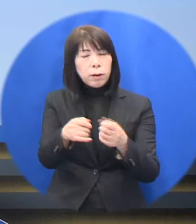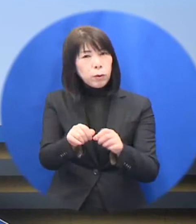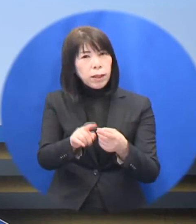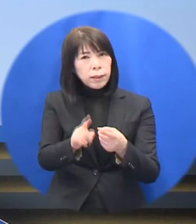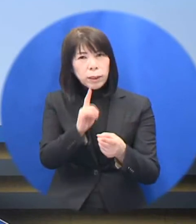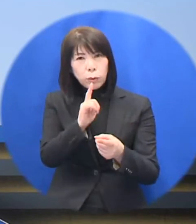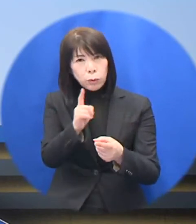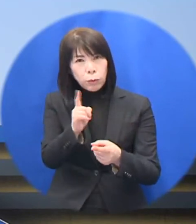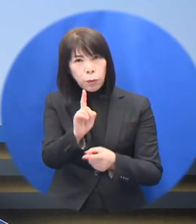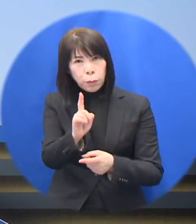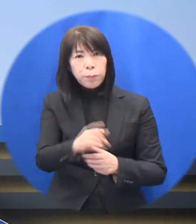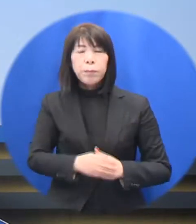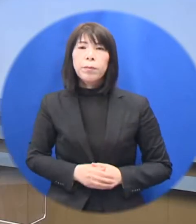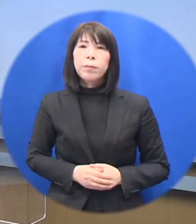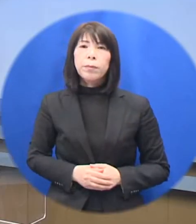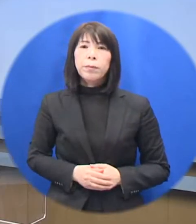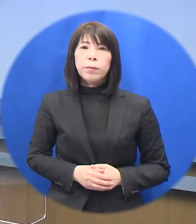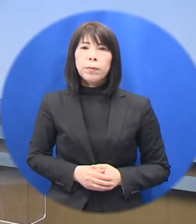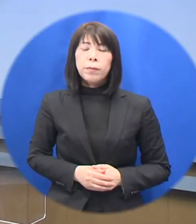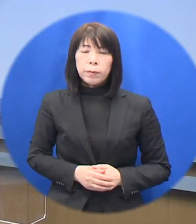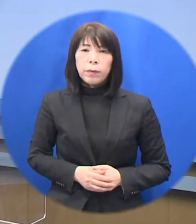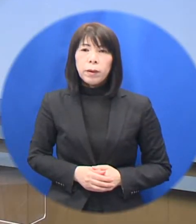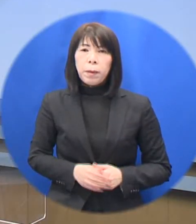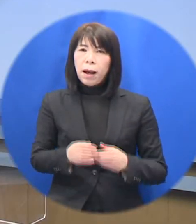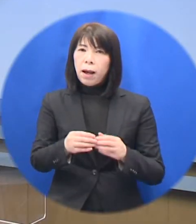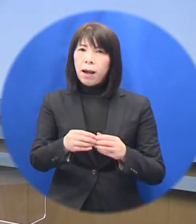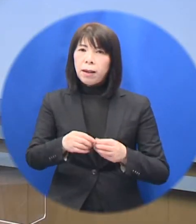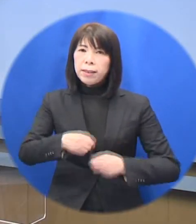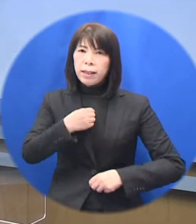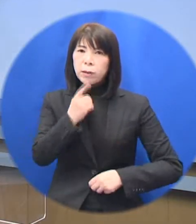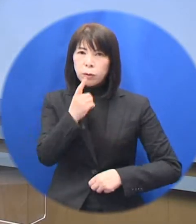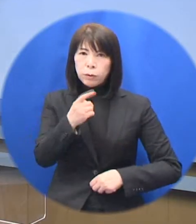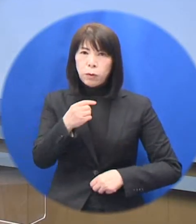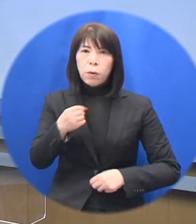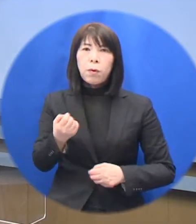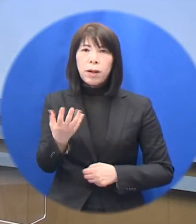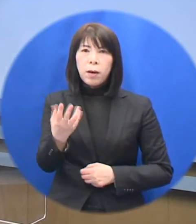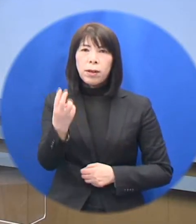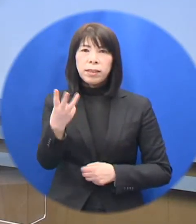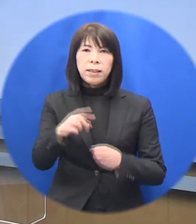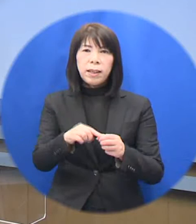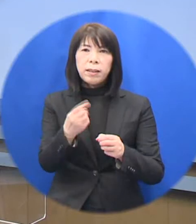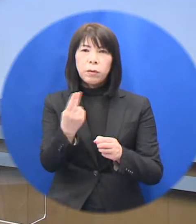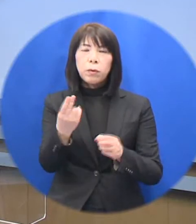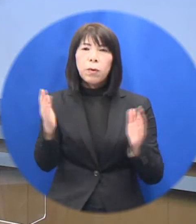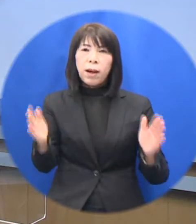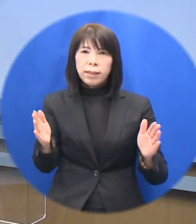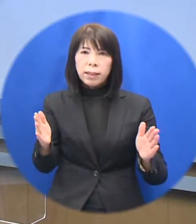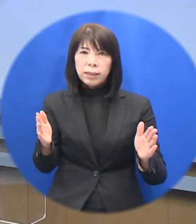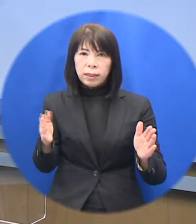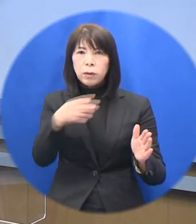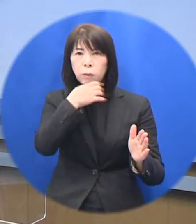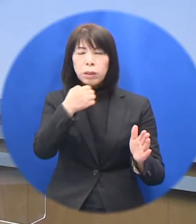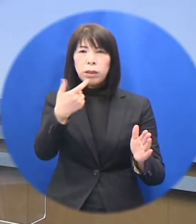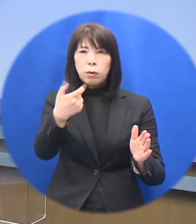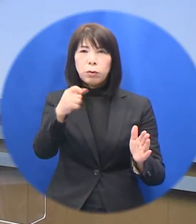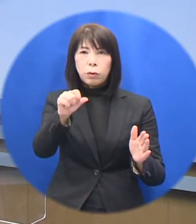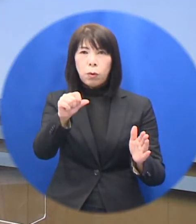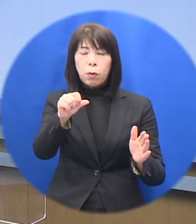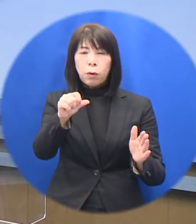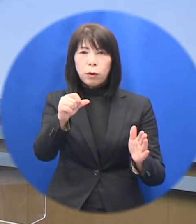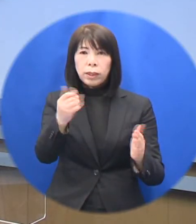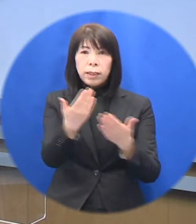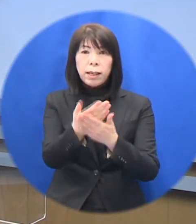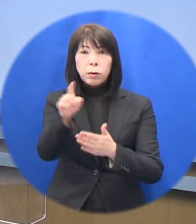か？ 正確に言いますとですね、令和3年度中に65歳になられる方、だから今ま